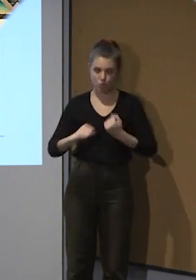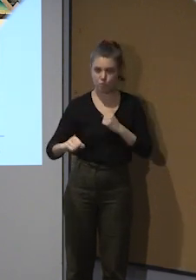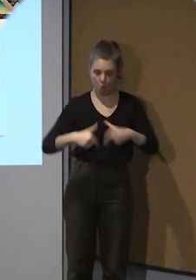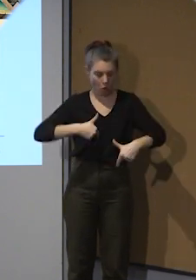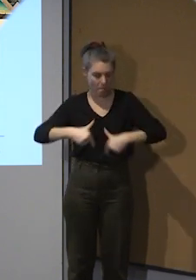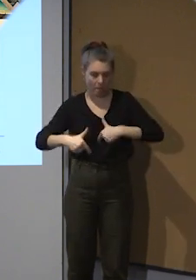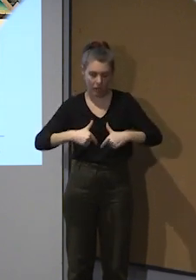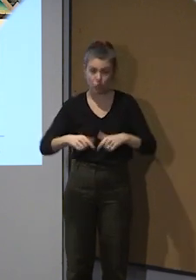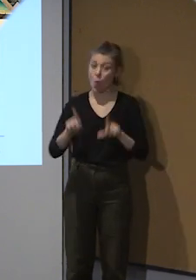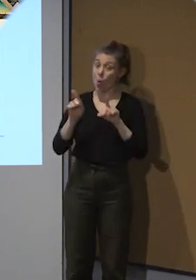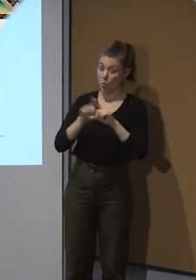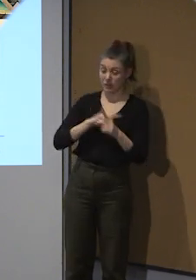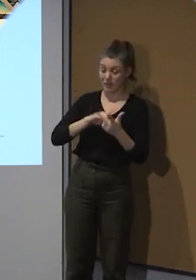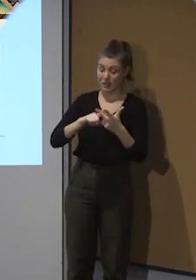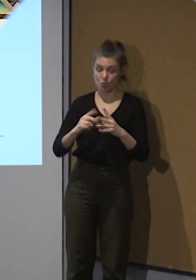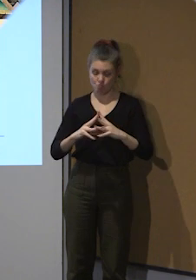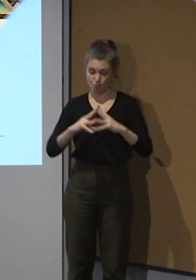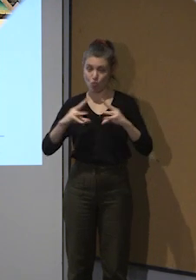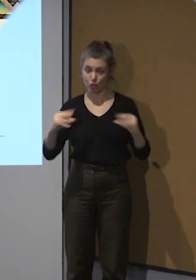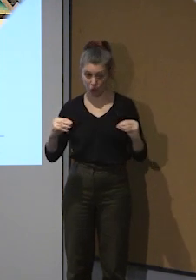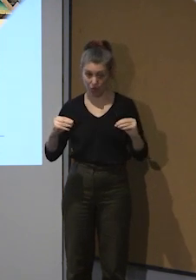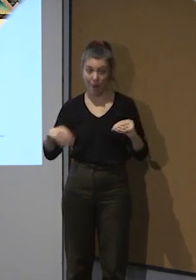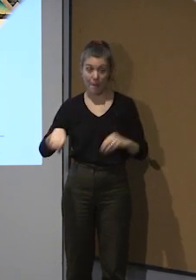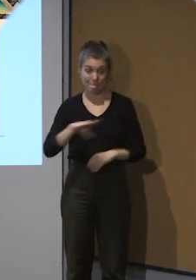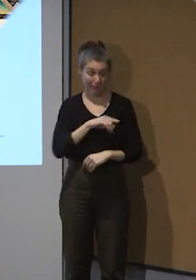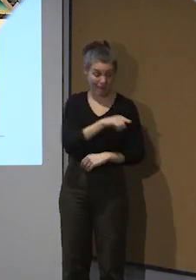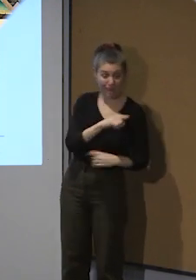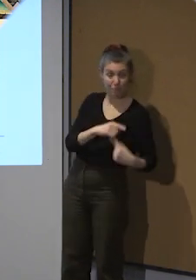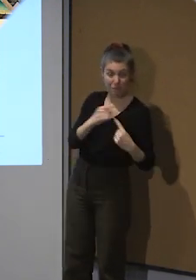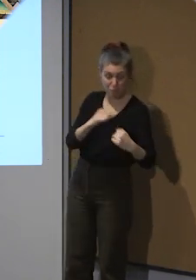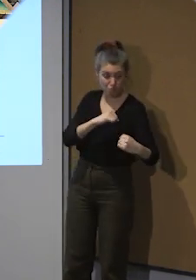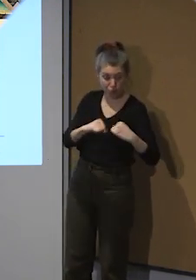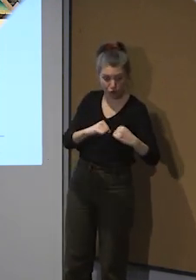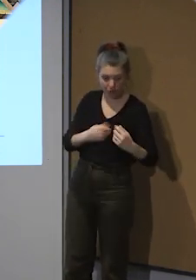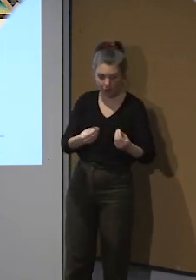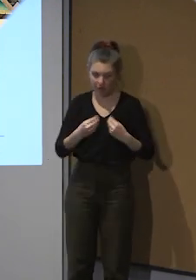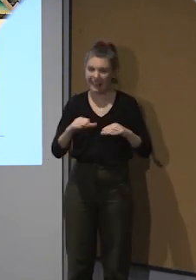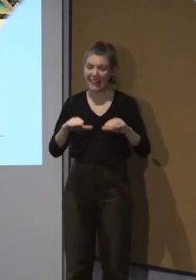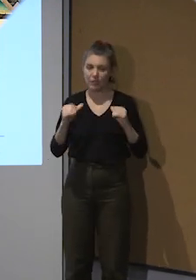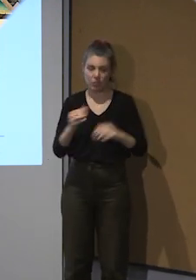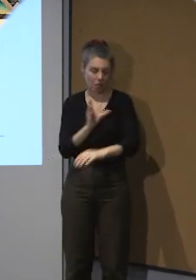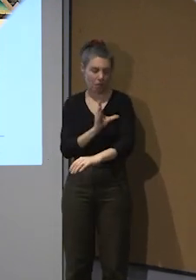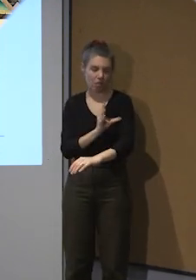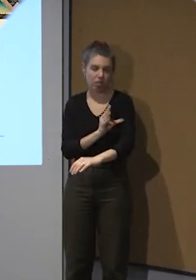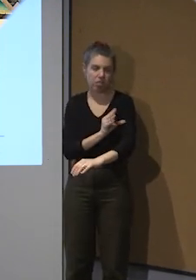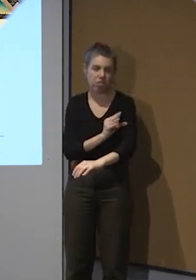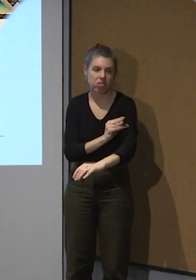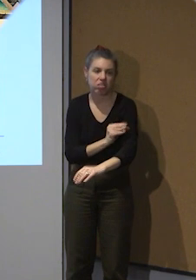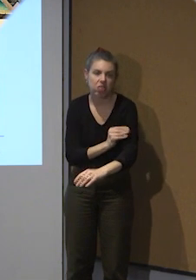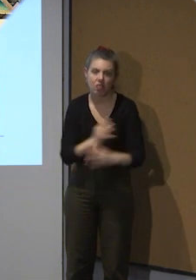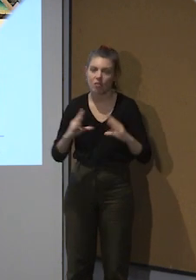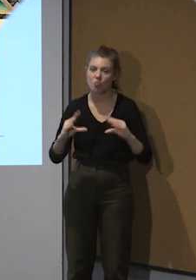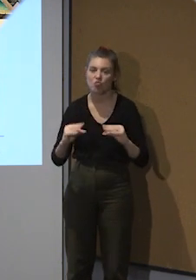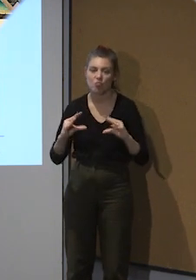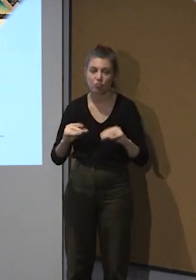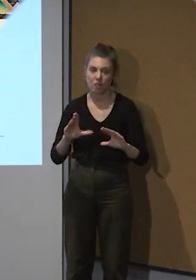du muscle, l'activité physique, ça va lutter contre la fonte musculaire. La fonte musculaire, c'est ce qu'on appelle la sarcopénie. Ça va